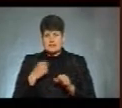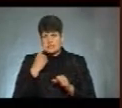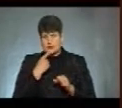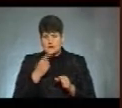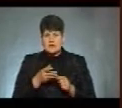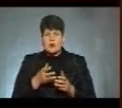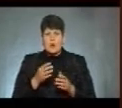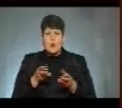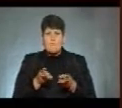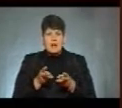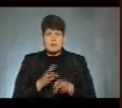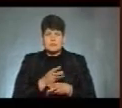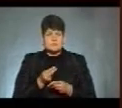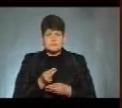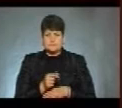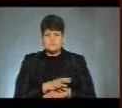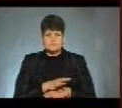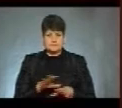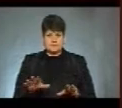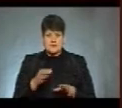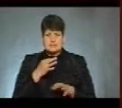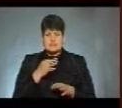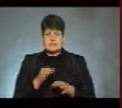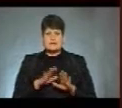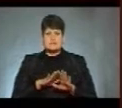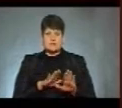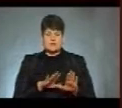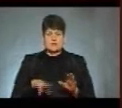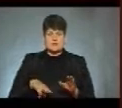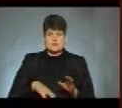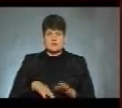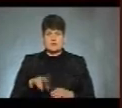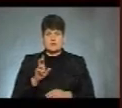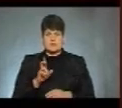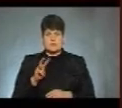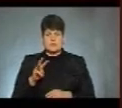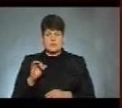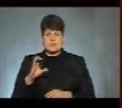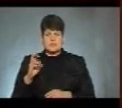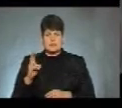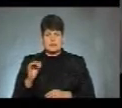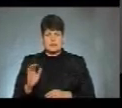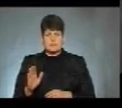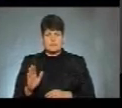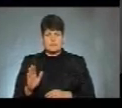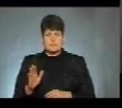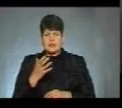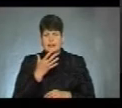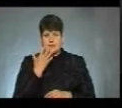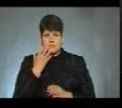це не сплачували, повідомив заступник директора Тернопільміськтеплокомуненерго Богдан Миськів. Тепловий